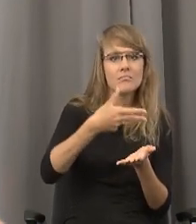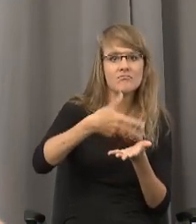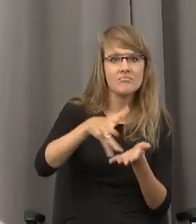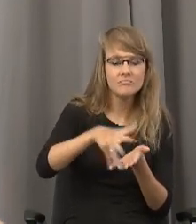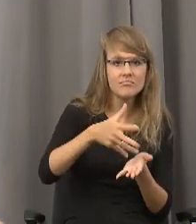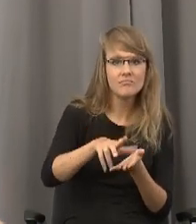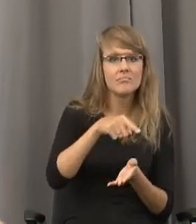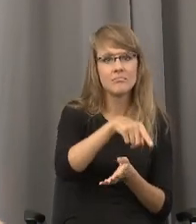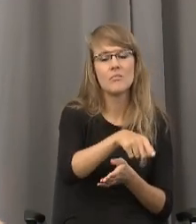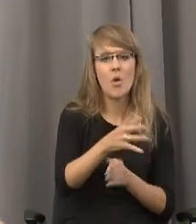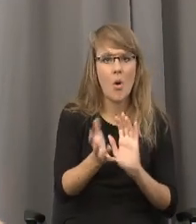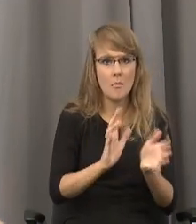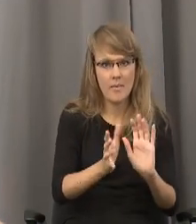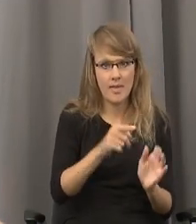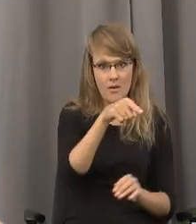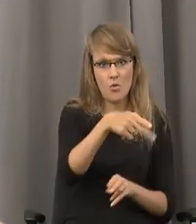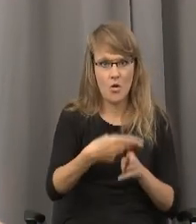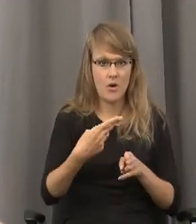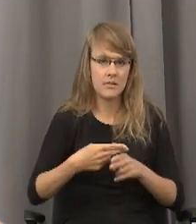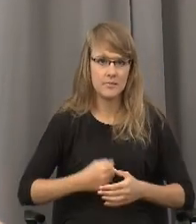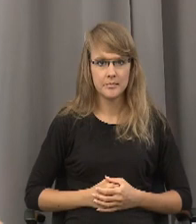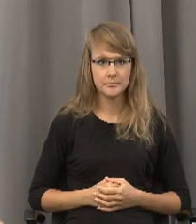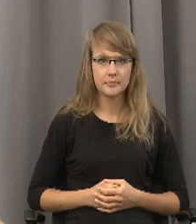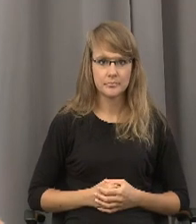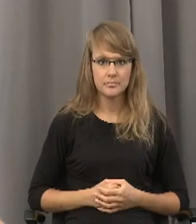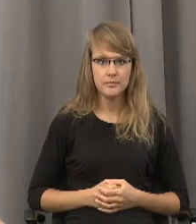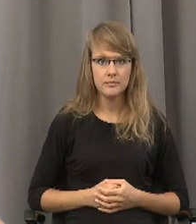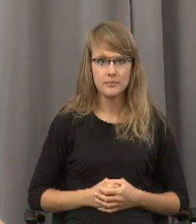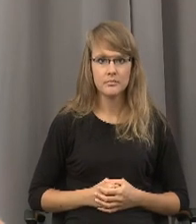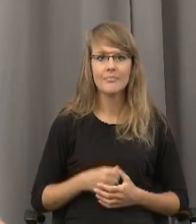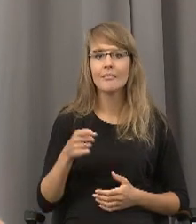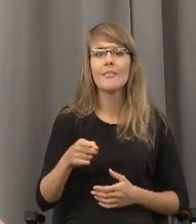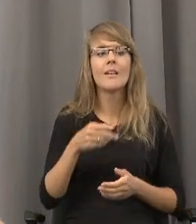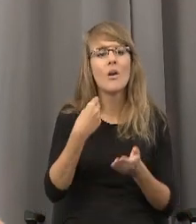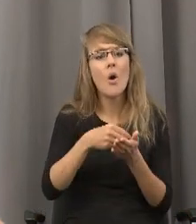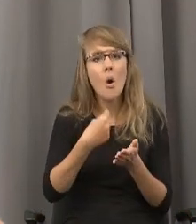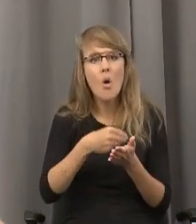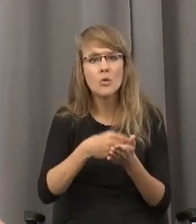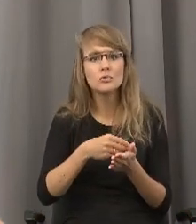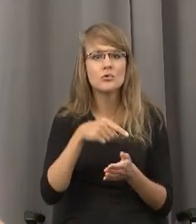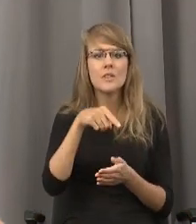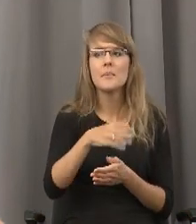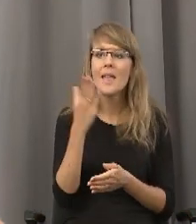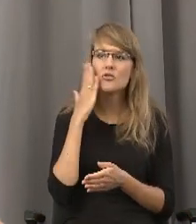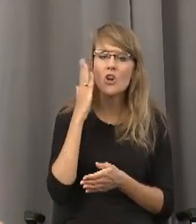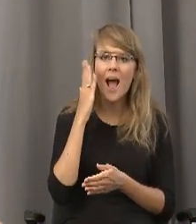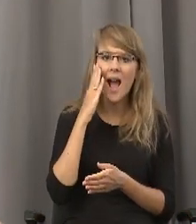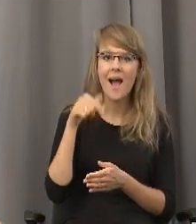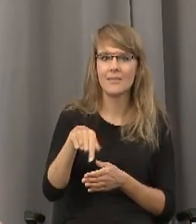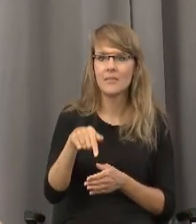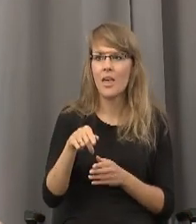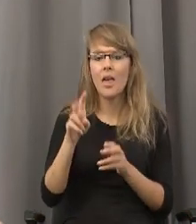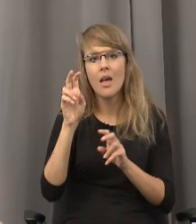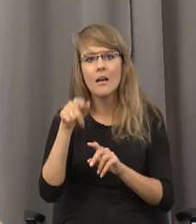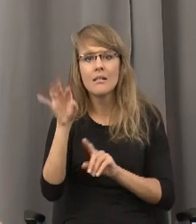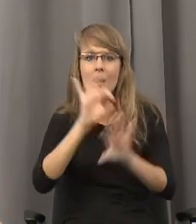opieki nad chorym na chorobę Alzheimera. Koszty poniesione jednorazowo na adaptację mieszkania. Co w tych kosztach myśmy